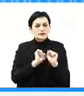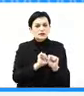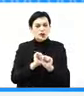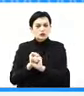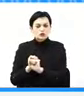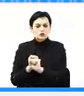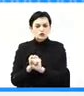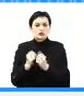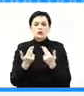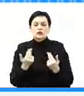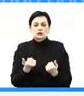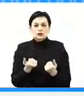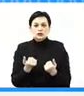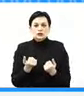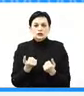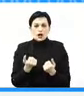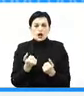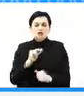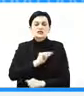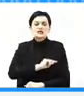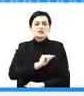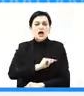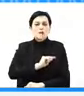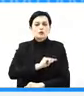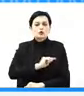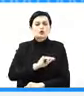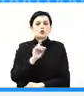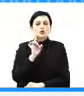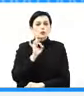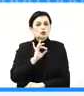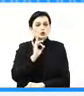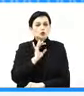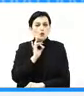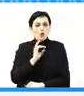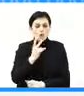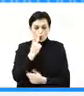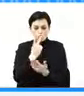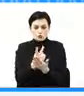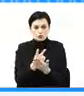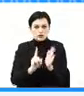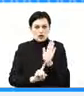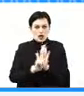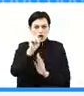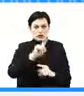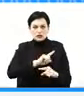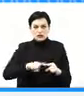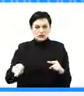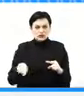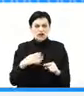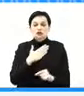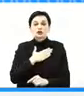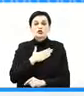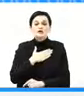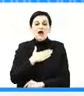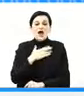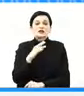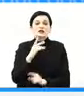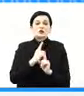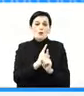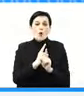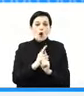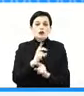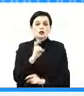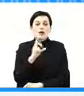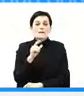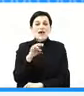დაცული და სამუშაოები დროულად იქნეს წარმოებული. ჩემი მოადგილე ირაკლი ბენდელიანი